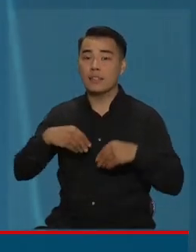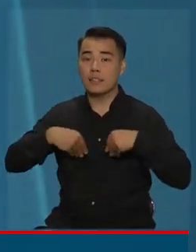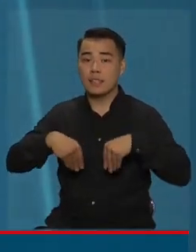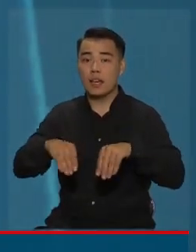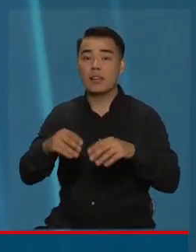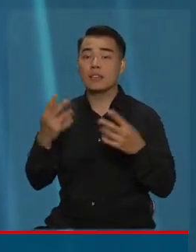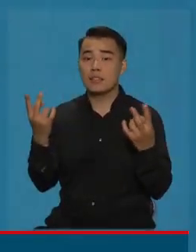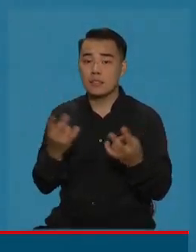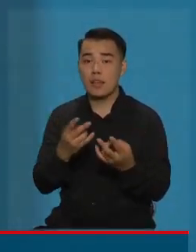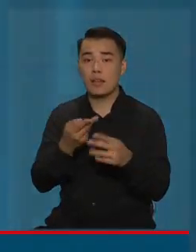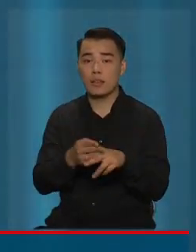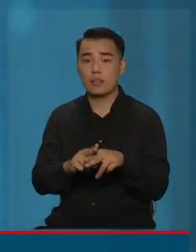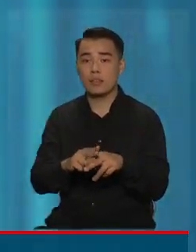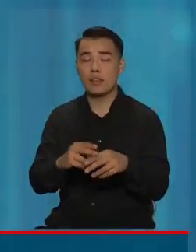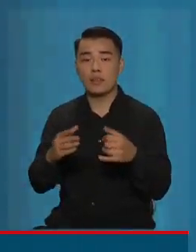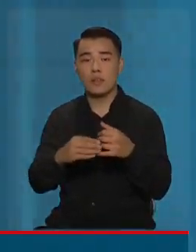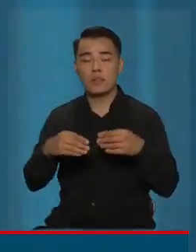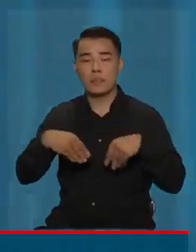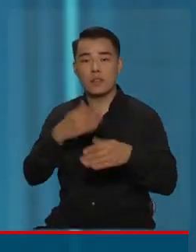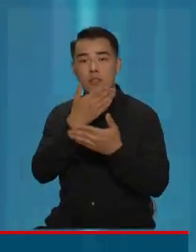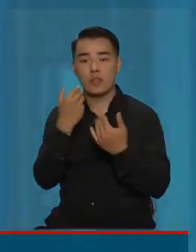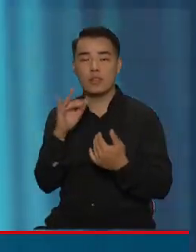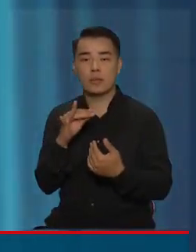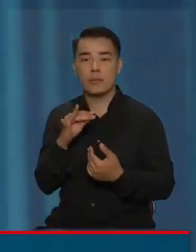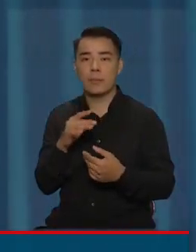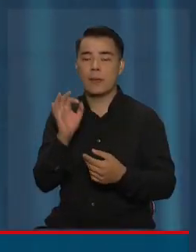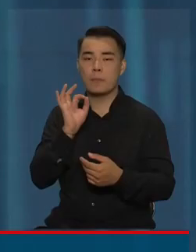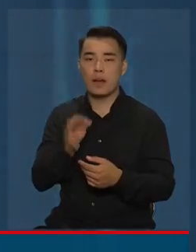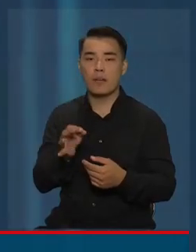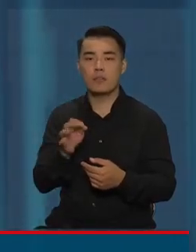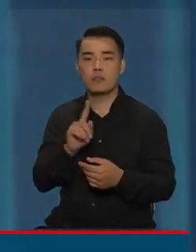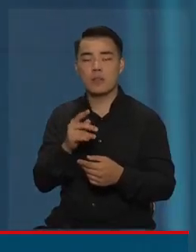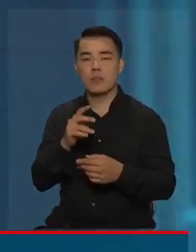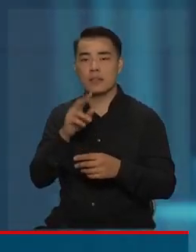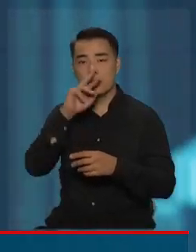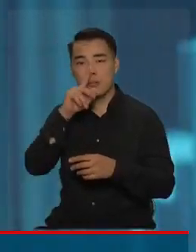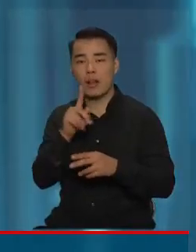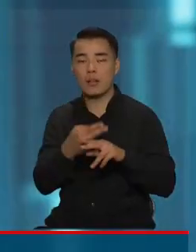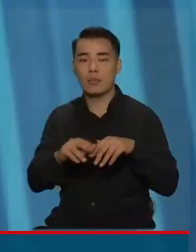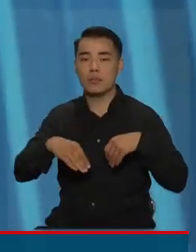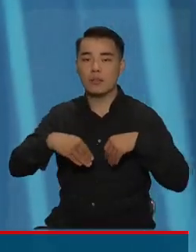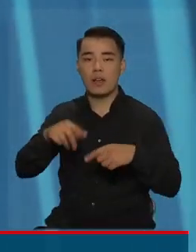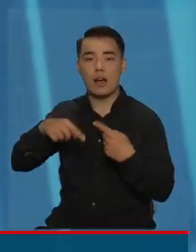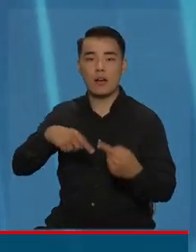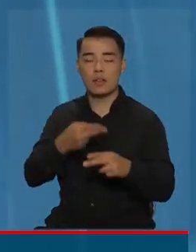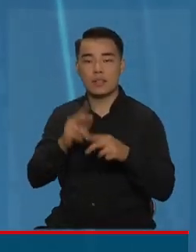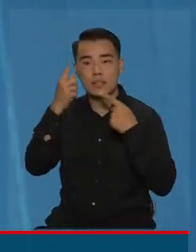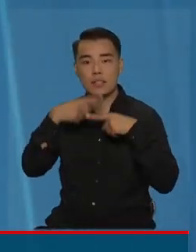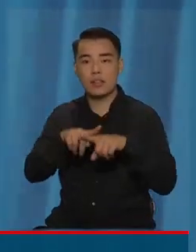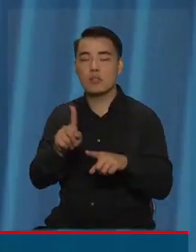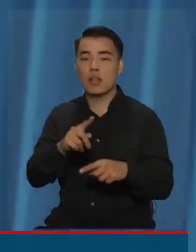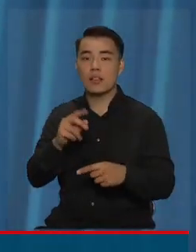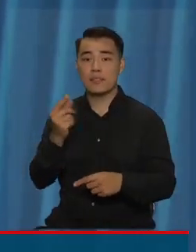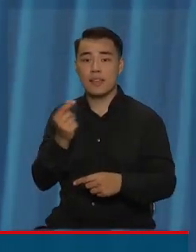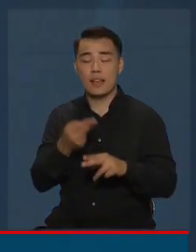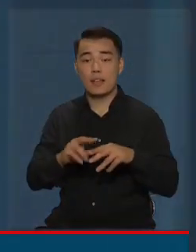Егу керек заттарды екпейді. Сосын дұрыс тұқым айналымы жоқ. Бұл да технологияның бір. Тұқым айналымы демекші